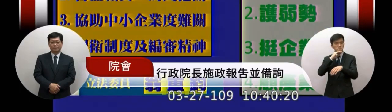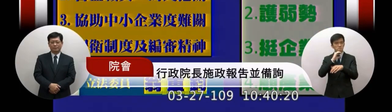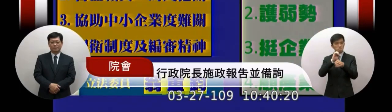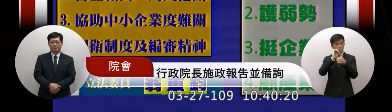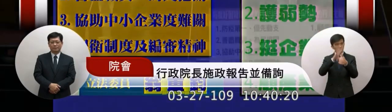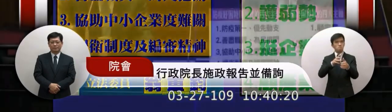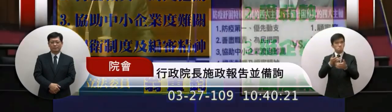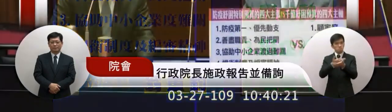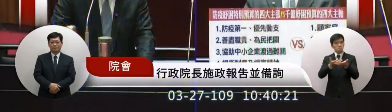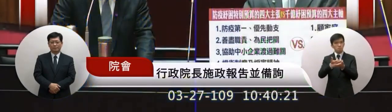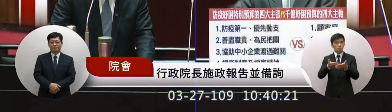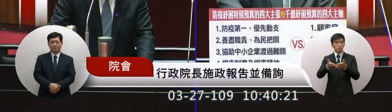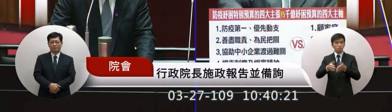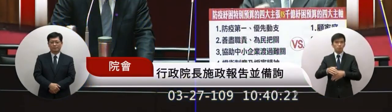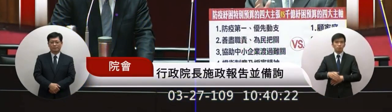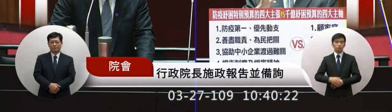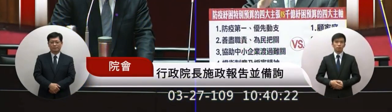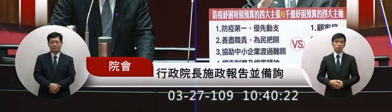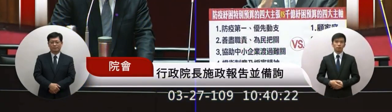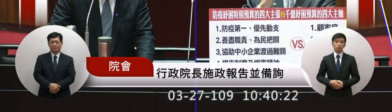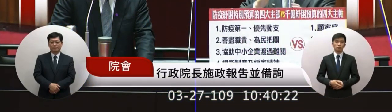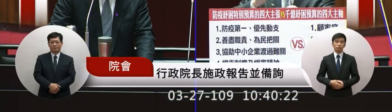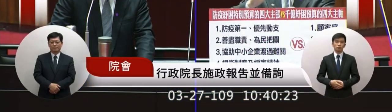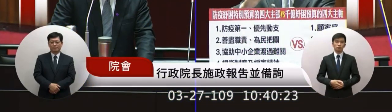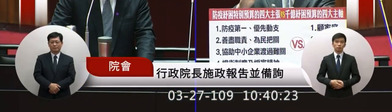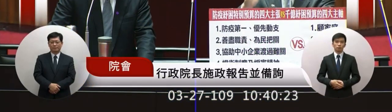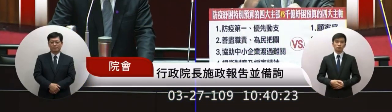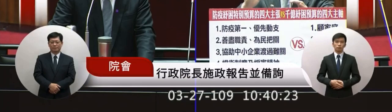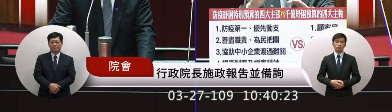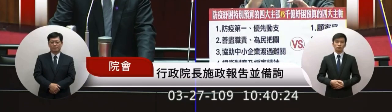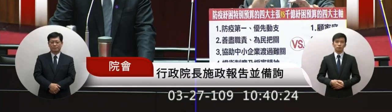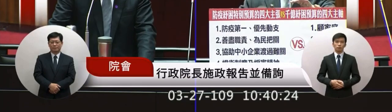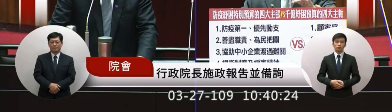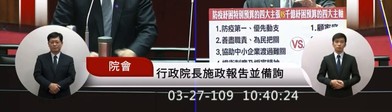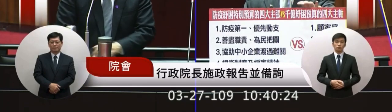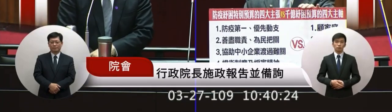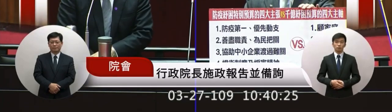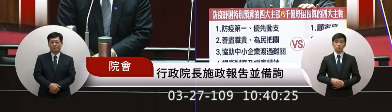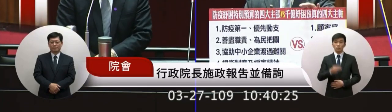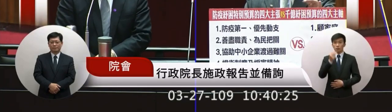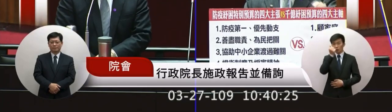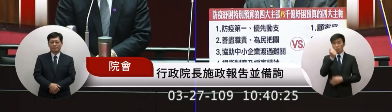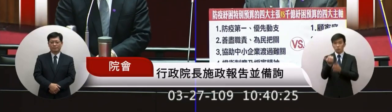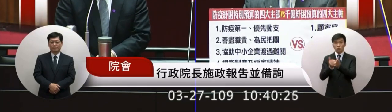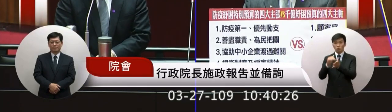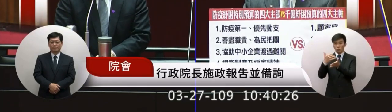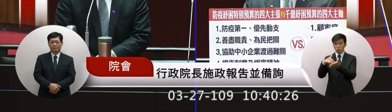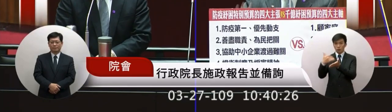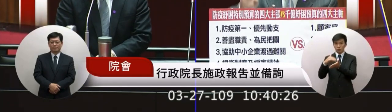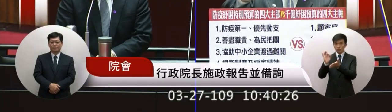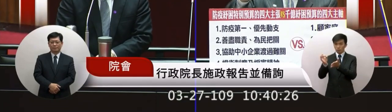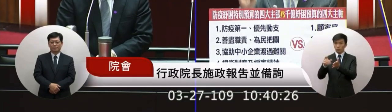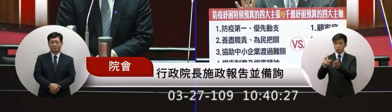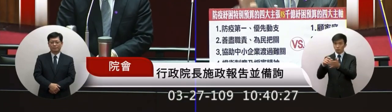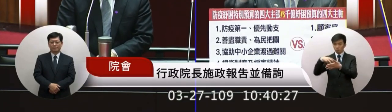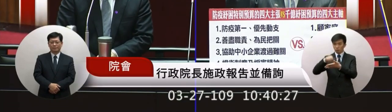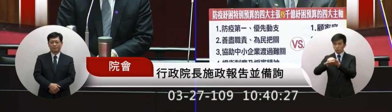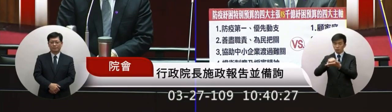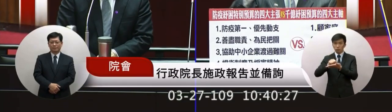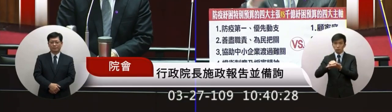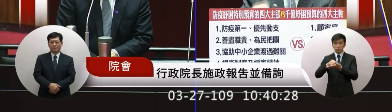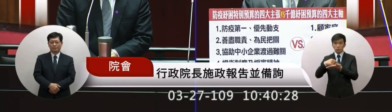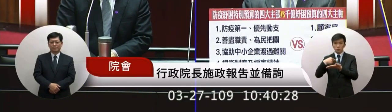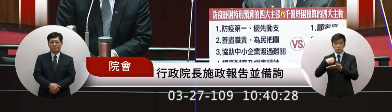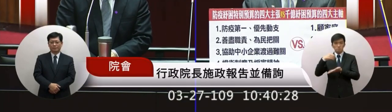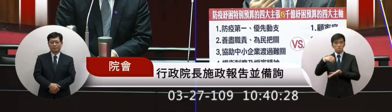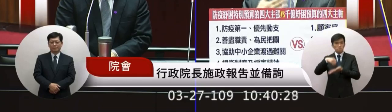好好探讨。好，在我特别医生的当中，我所提起的